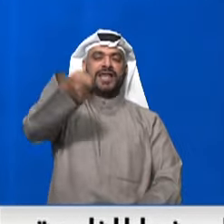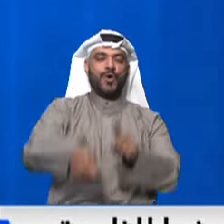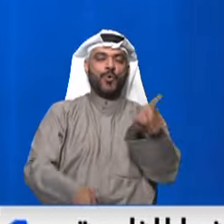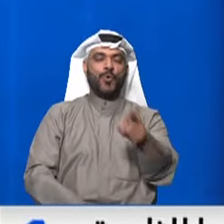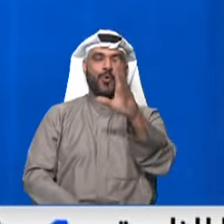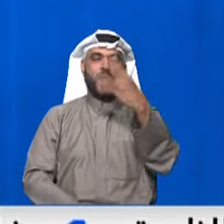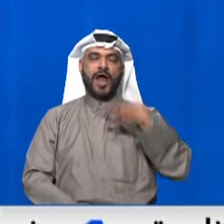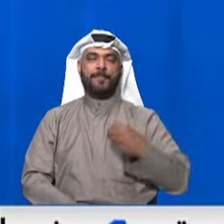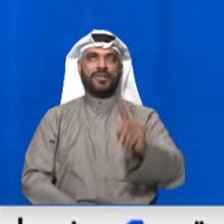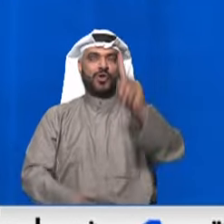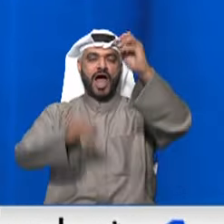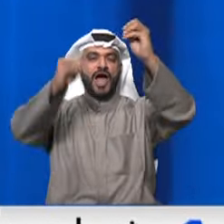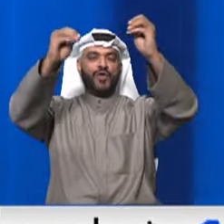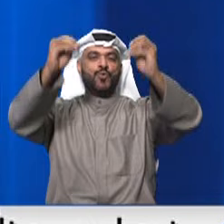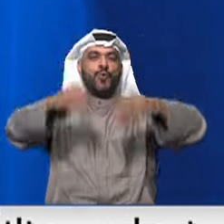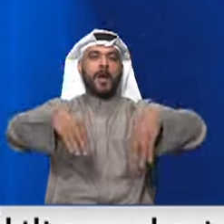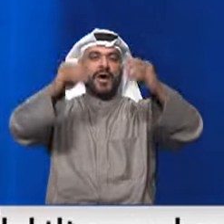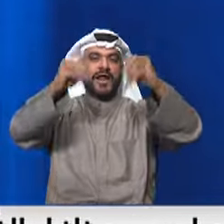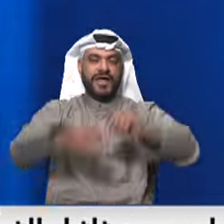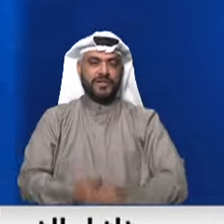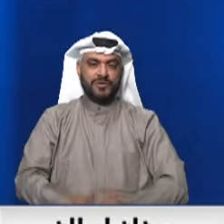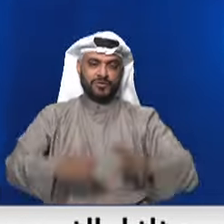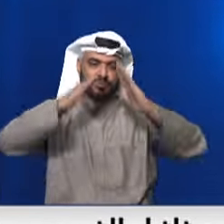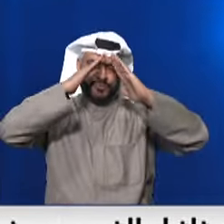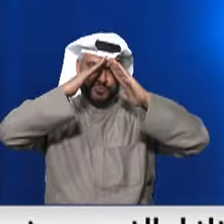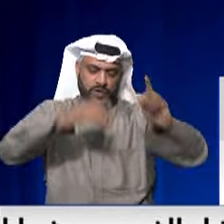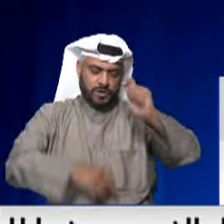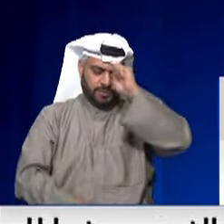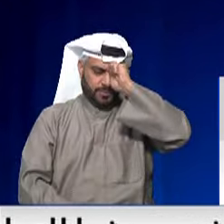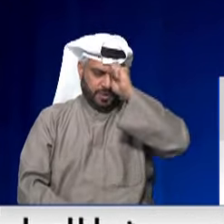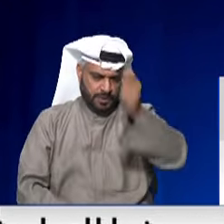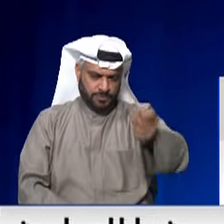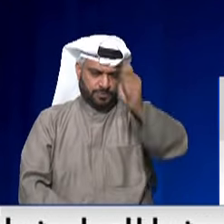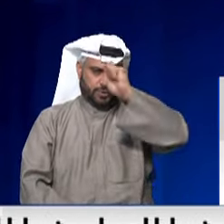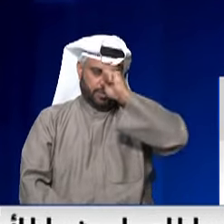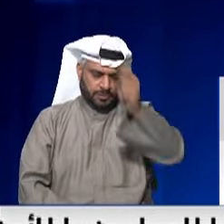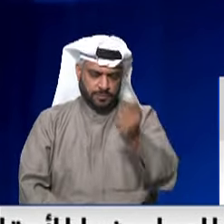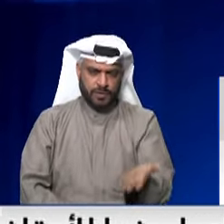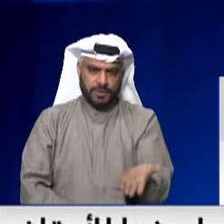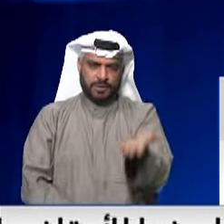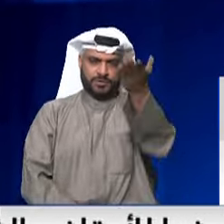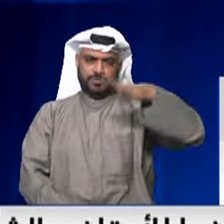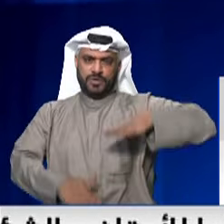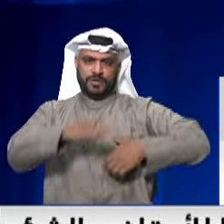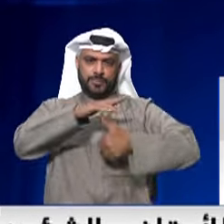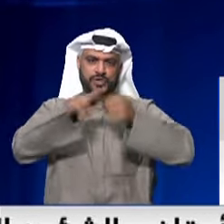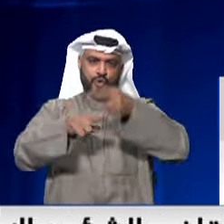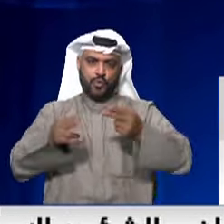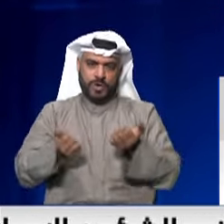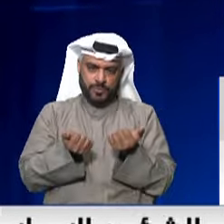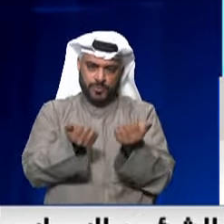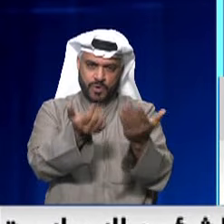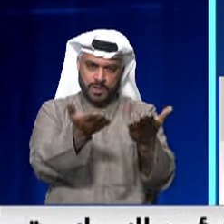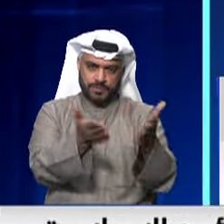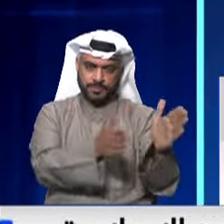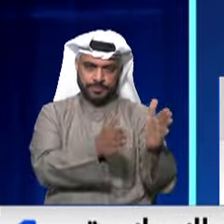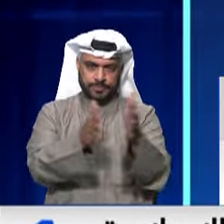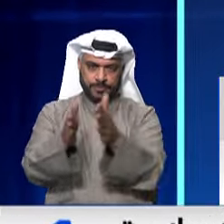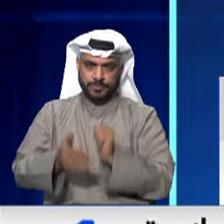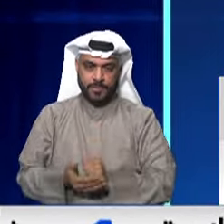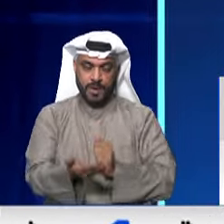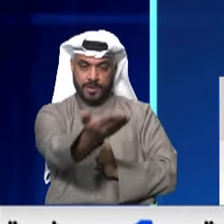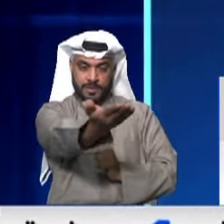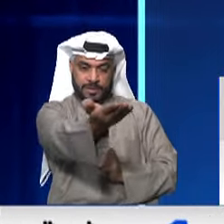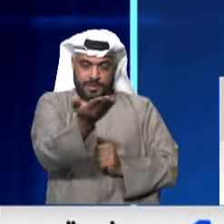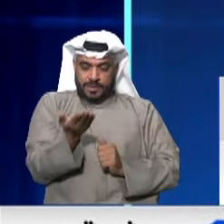ورحمة الله وبركاته. تحية إجلال واحترام لمقام سموكم الكريم. وبعد، فقد تلقيت بيد